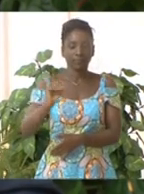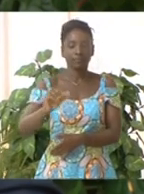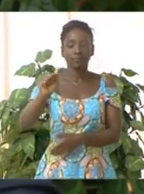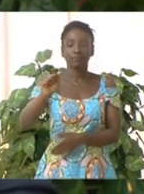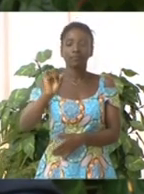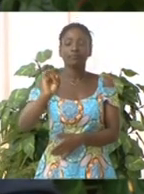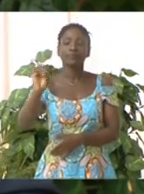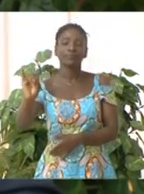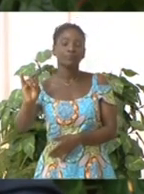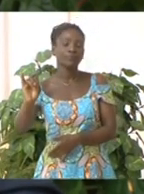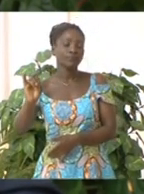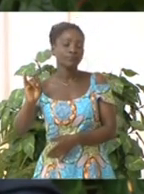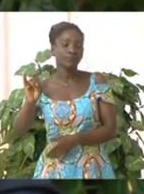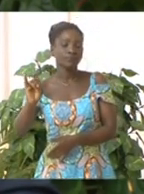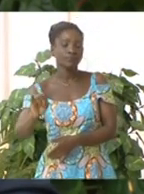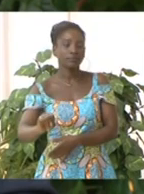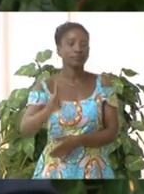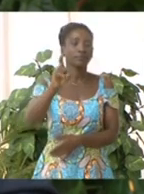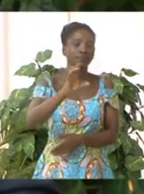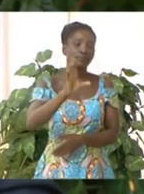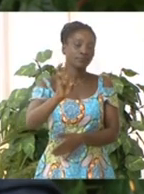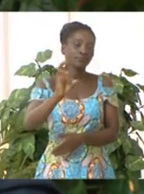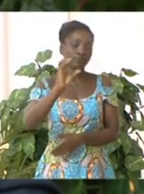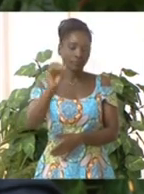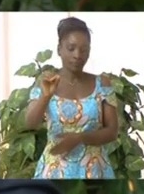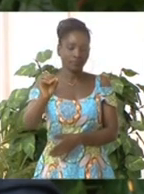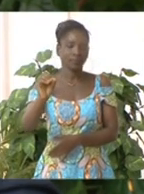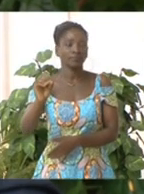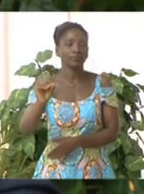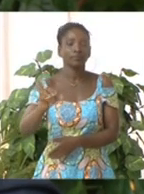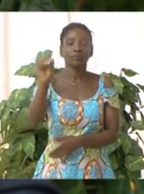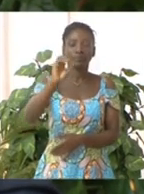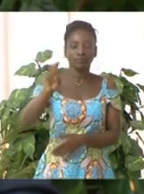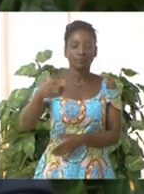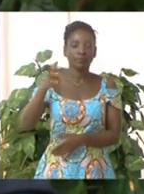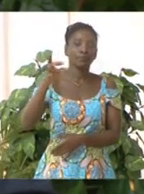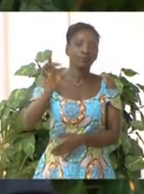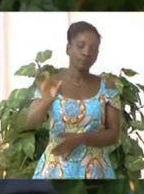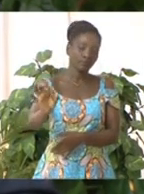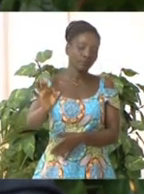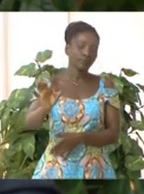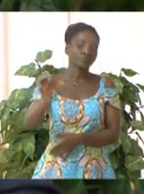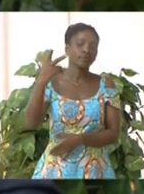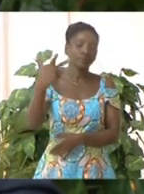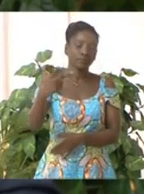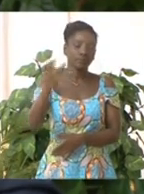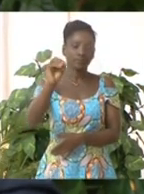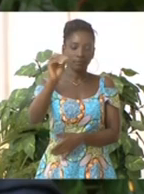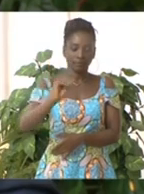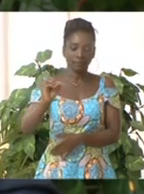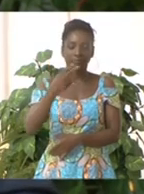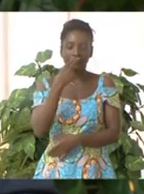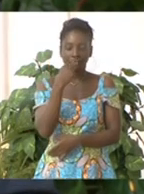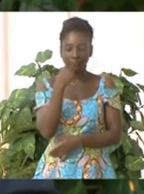Afin Guessant Pascal, 160 voix, soit 0,93%. Bédié Conan